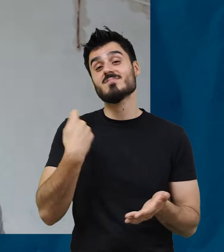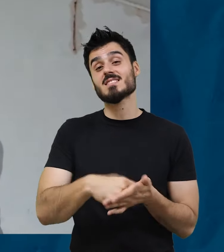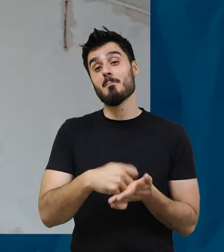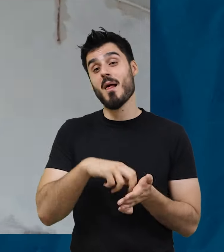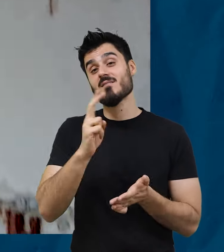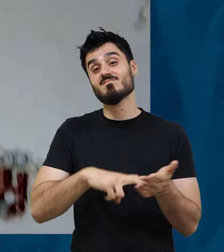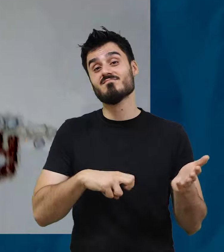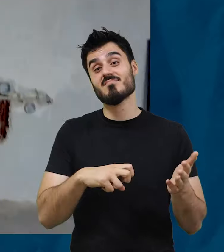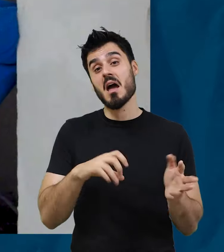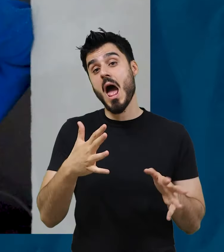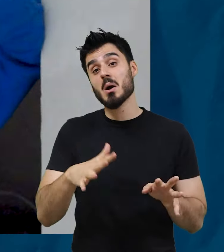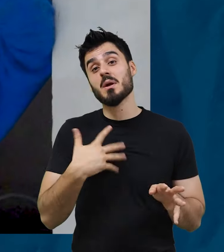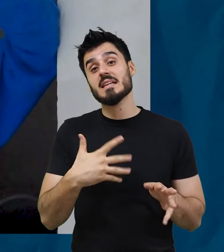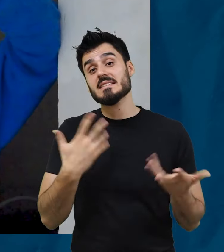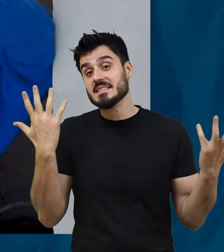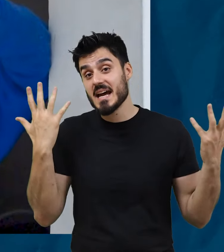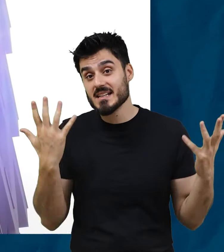Надничка. Ако искаш.